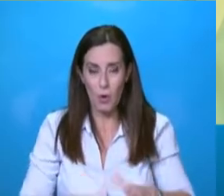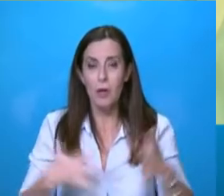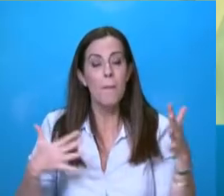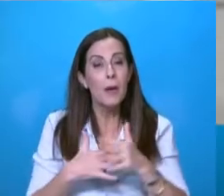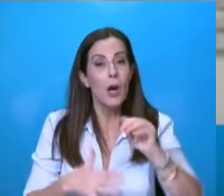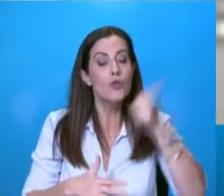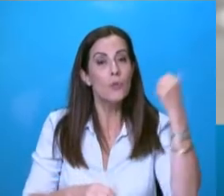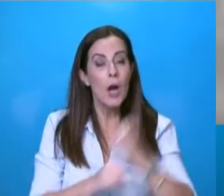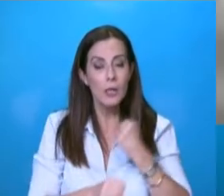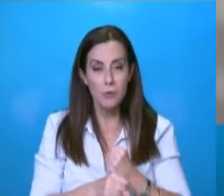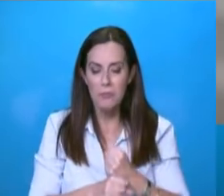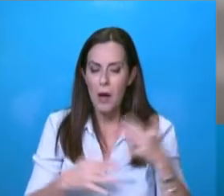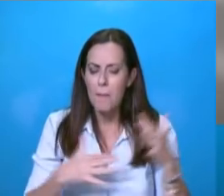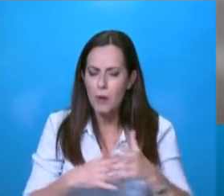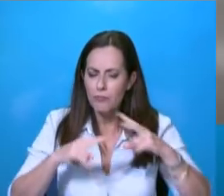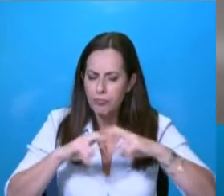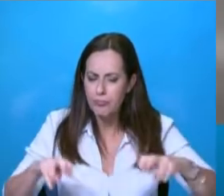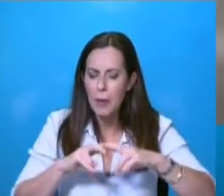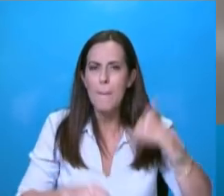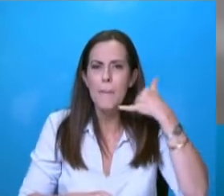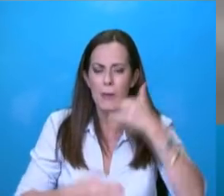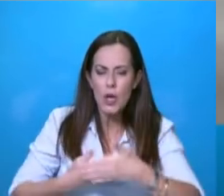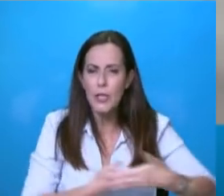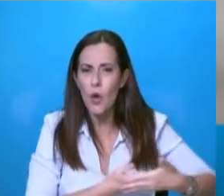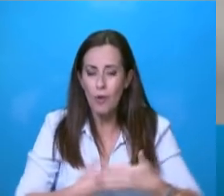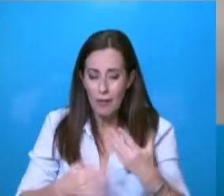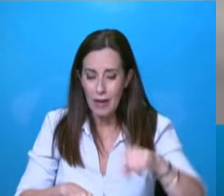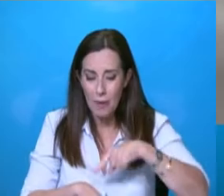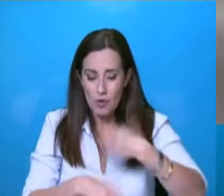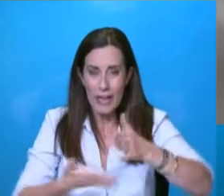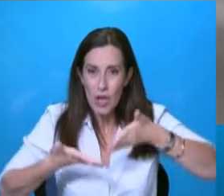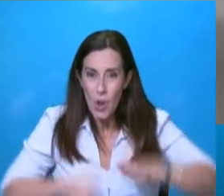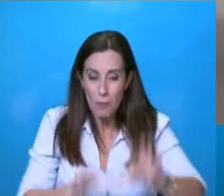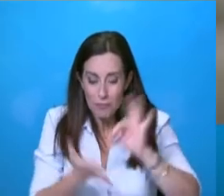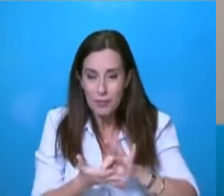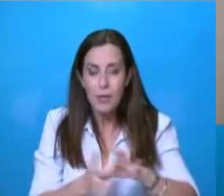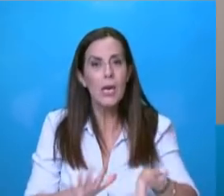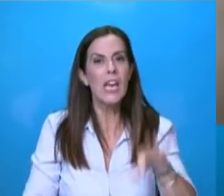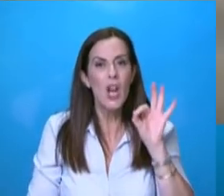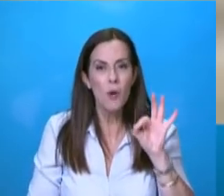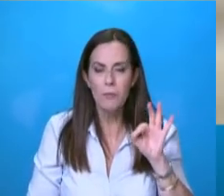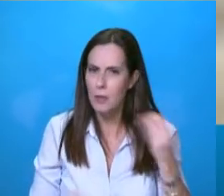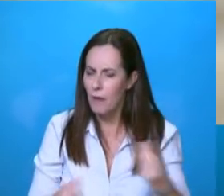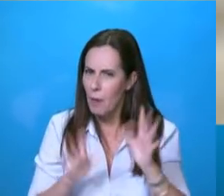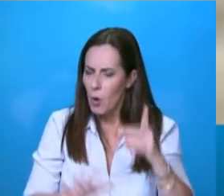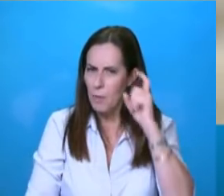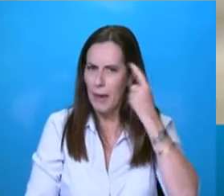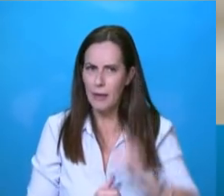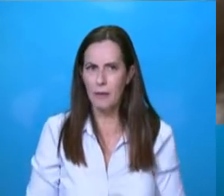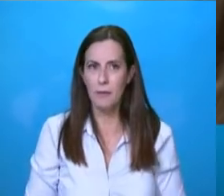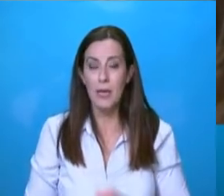ראשון מסוגו בדקו חוקרים שתן של ילודים כמה שעות אחרי שנולדו, וגילו ממצאים מטרידים.